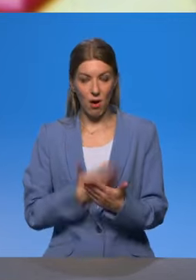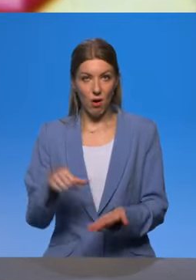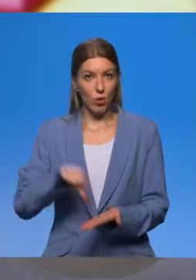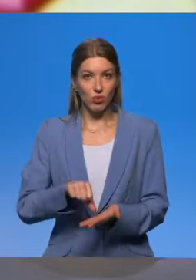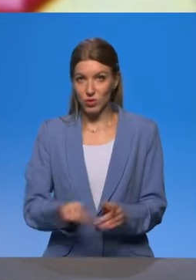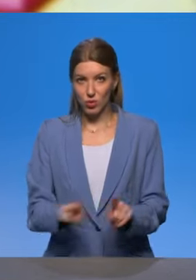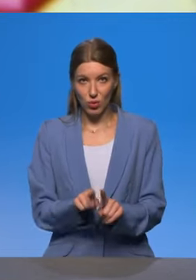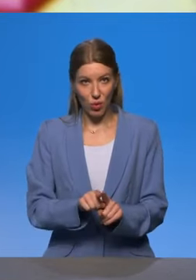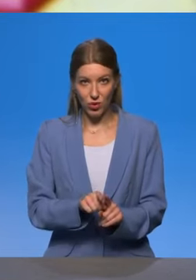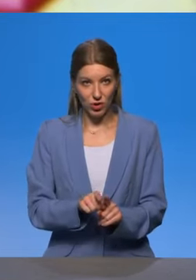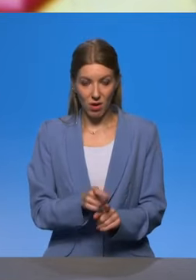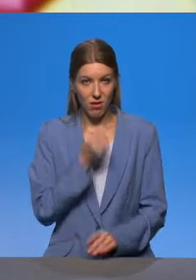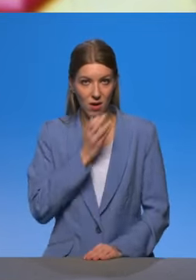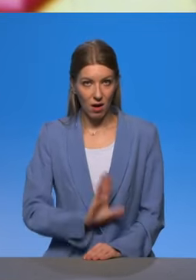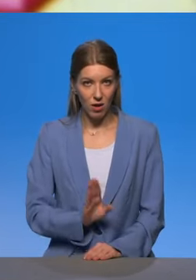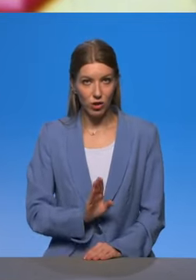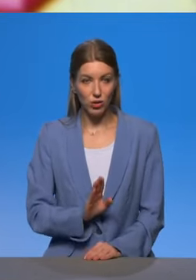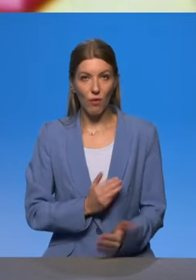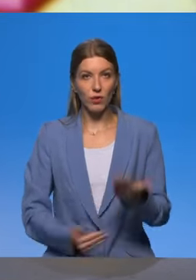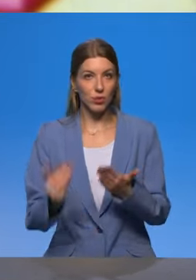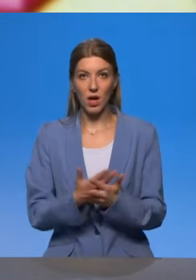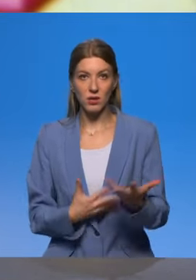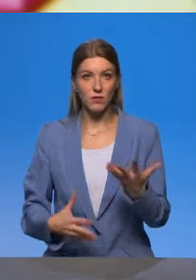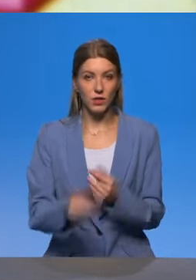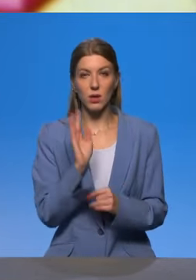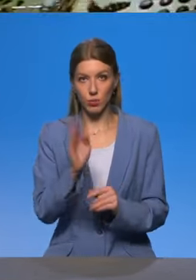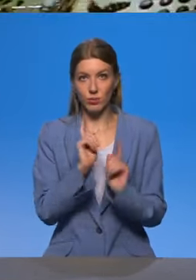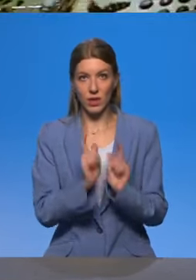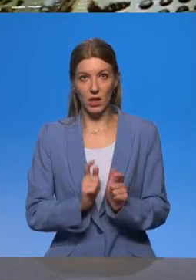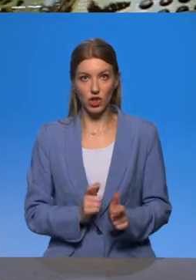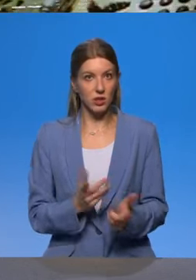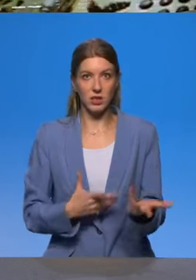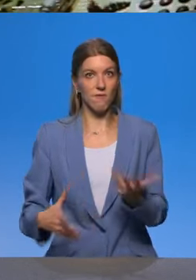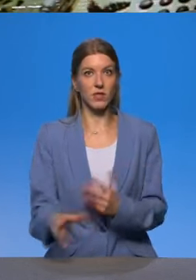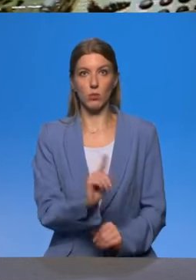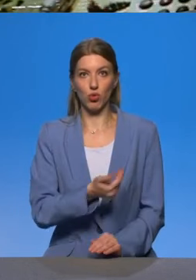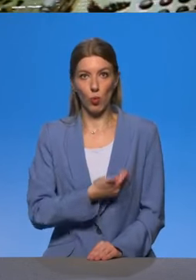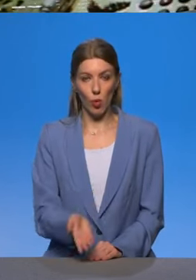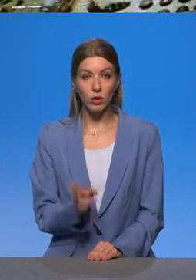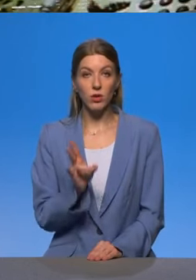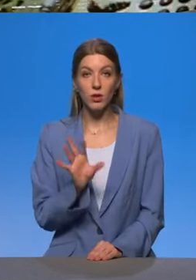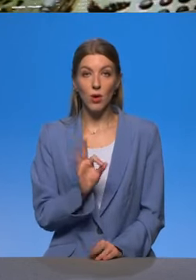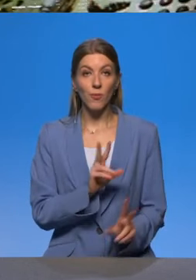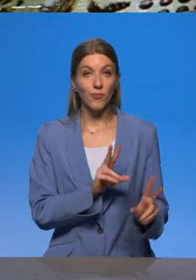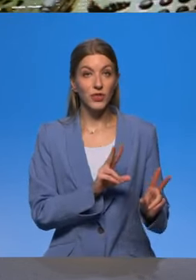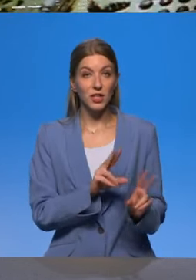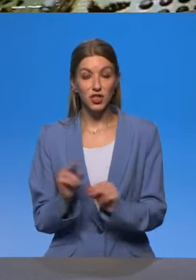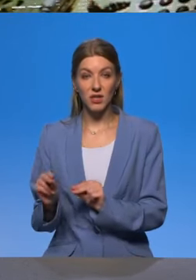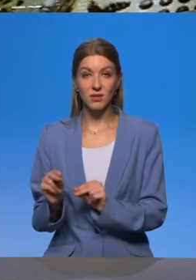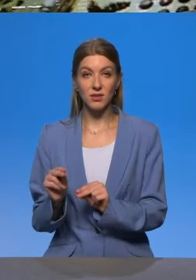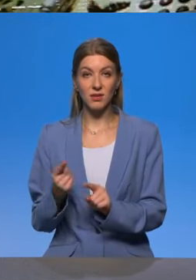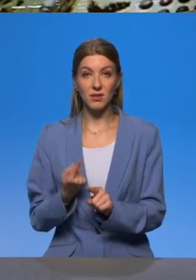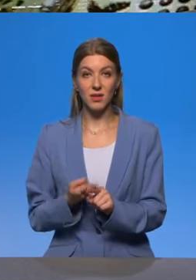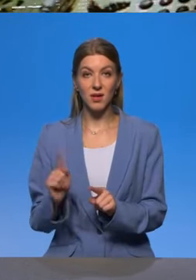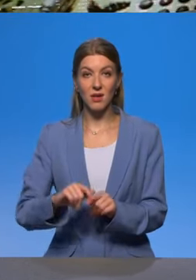влечет к конформизму и полностью застой, все будут соглашаться со всем чем угодно. Но счастье – это основной, как бы основная цель